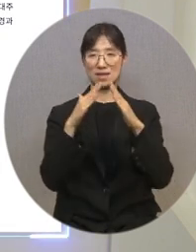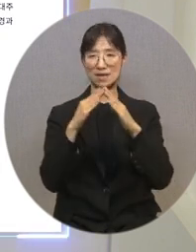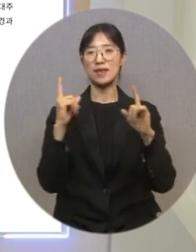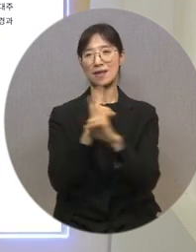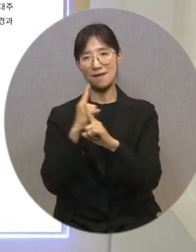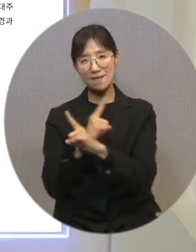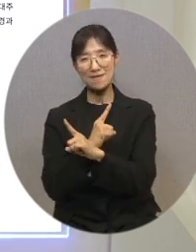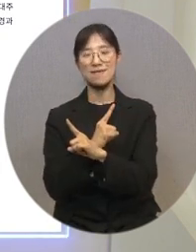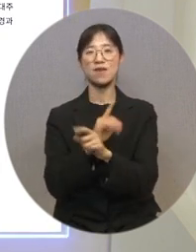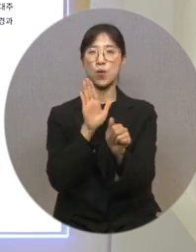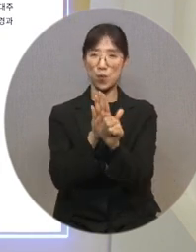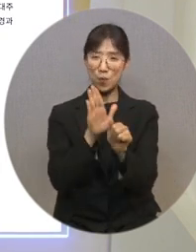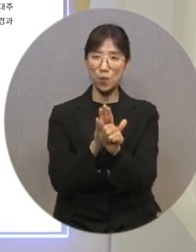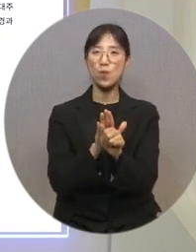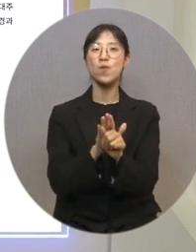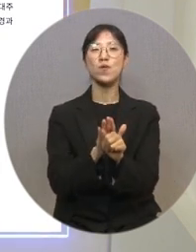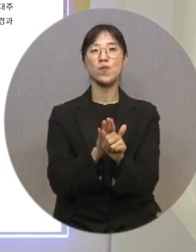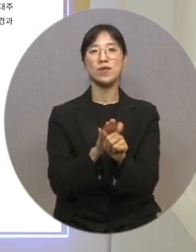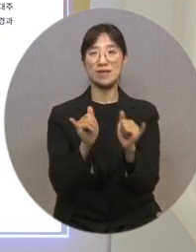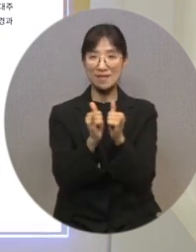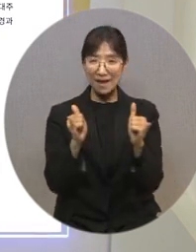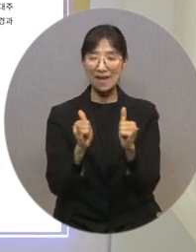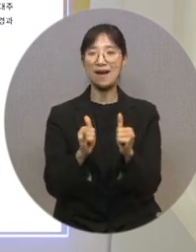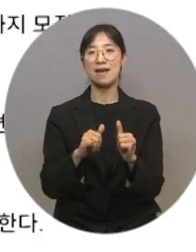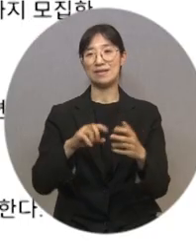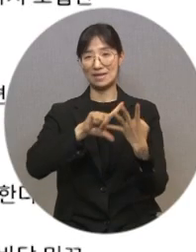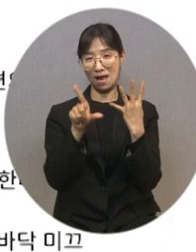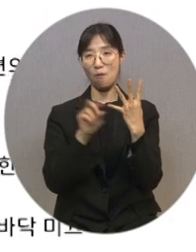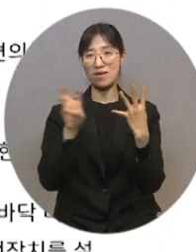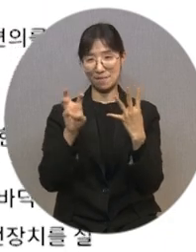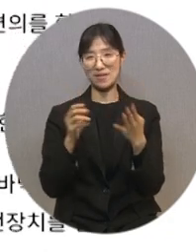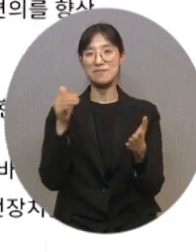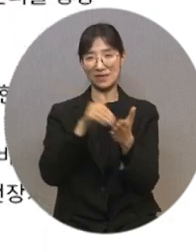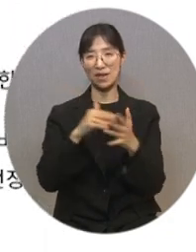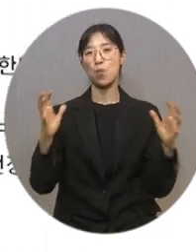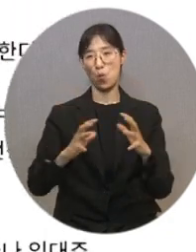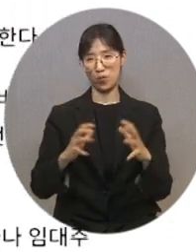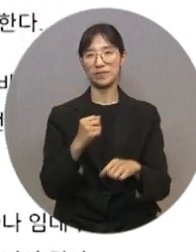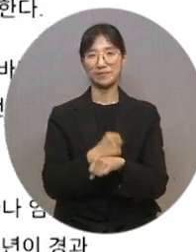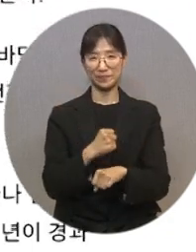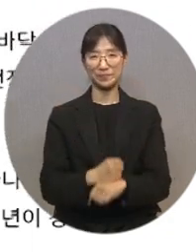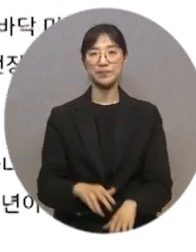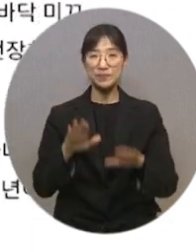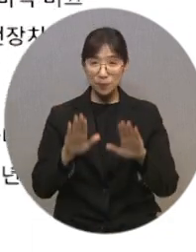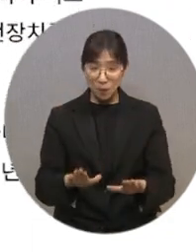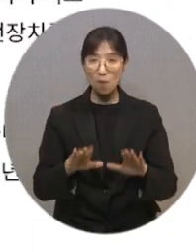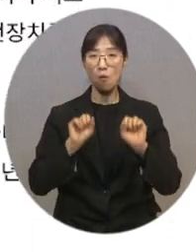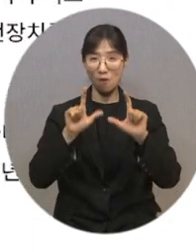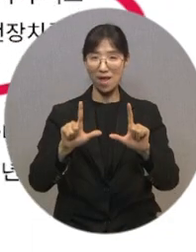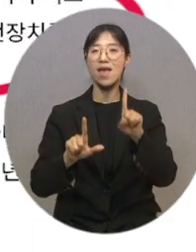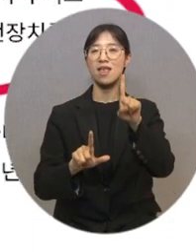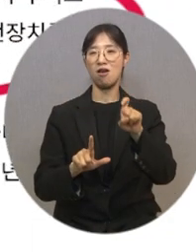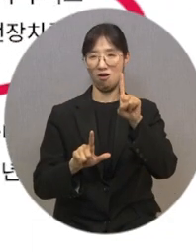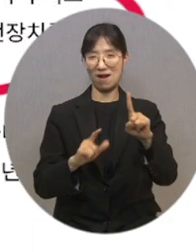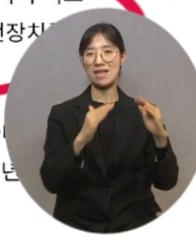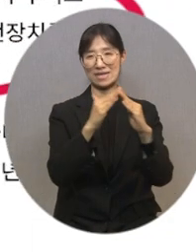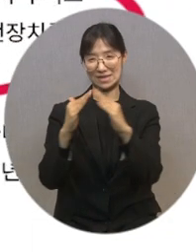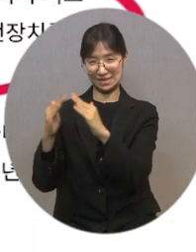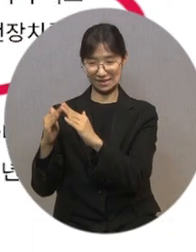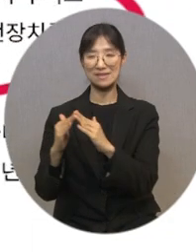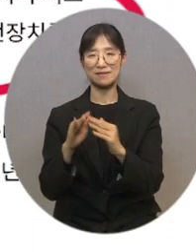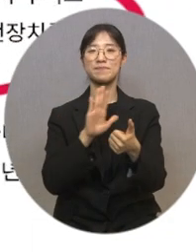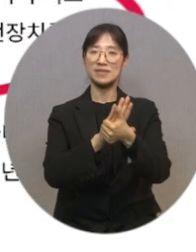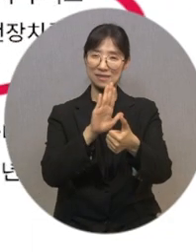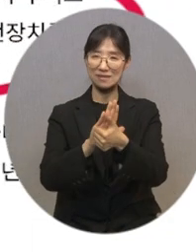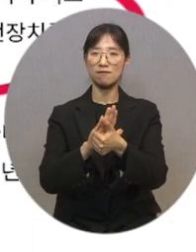대상자를 오는 30일까지 모집합니다 성남시는 올해 11가구에 대해 장애인 주택 계조를